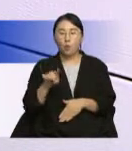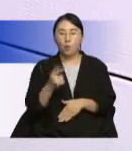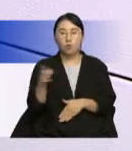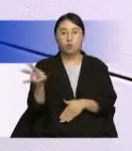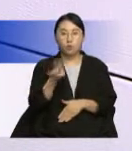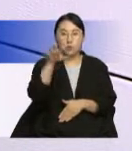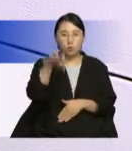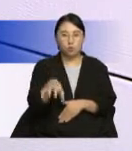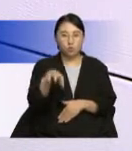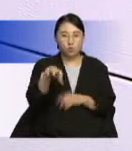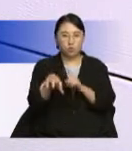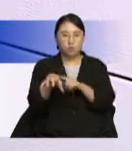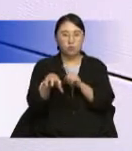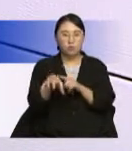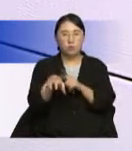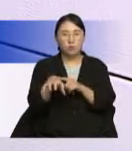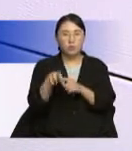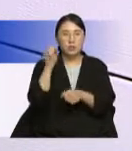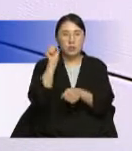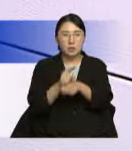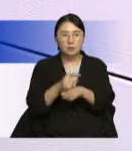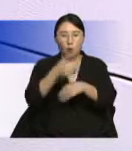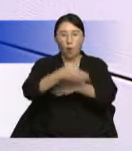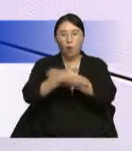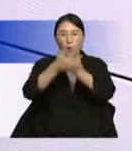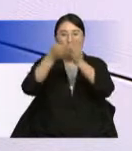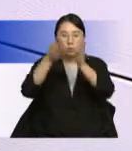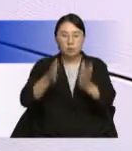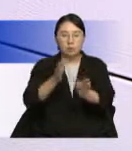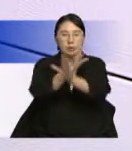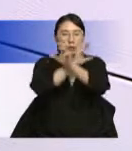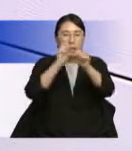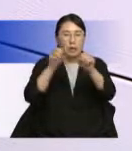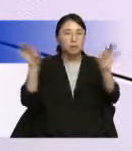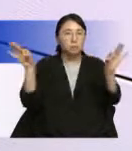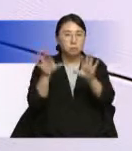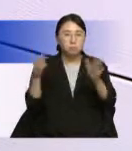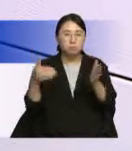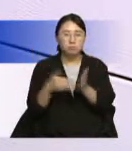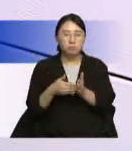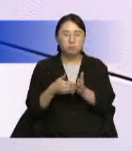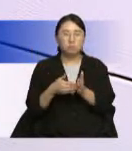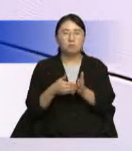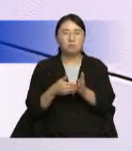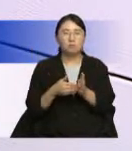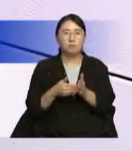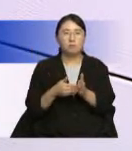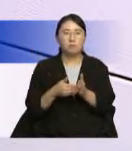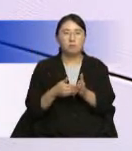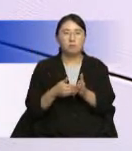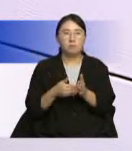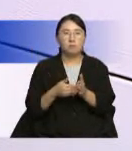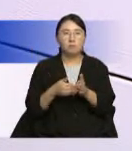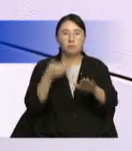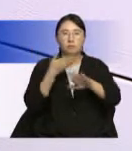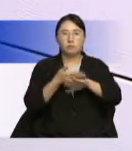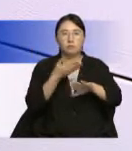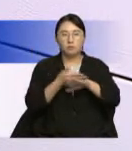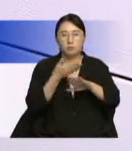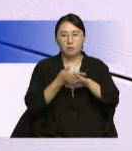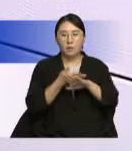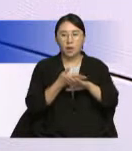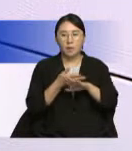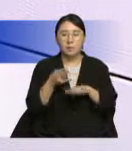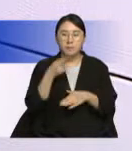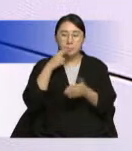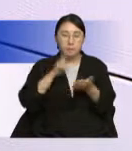경우는 이미 우체국 건물의 계약도 없애버리고 그 다음에 다른 우편